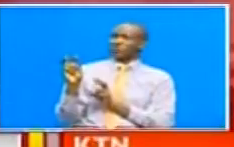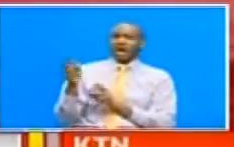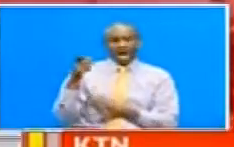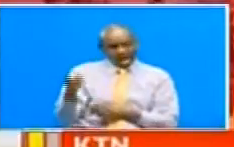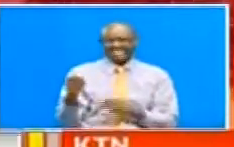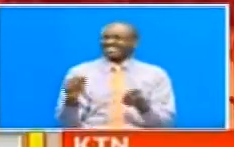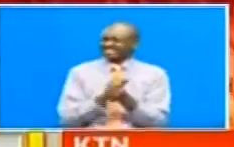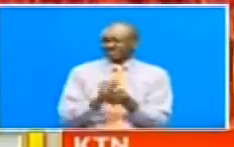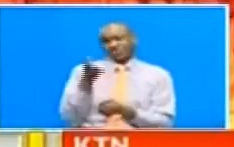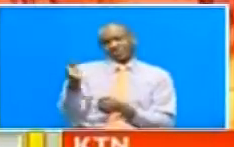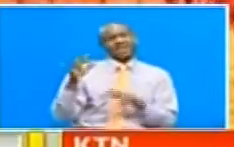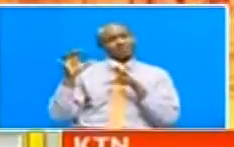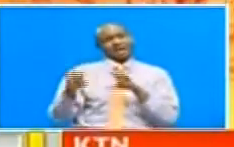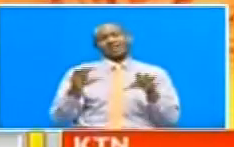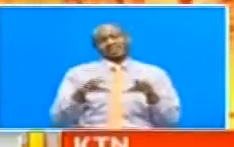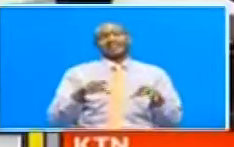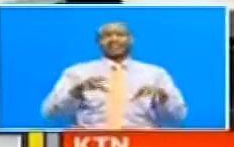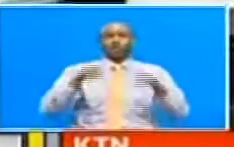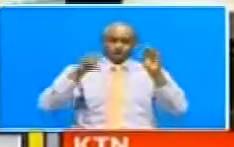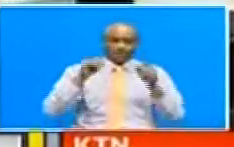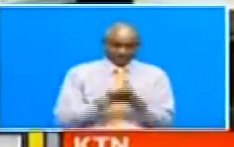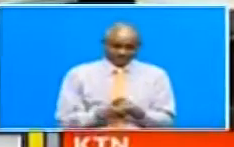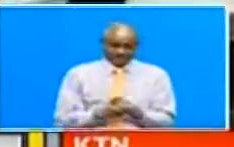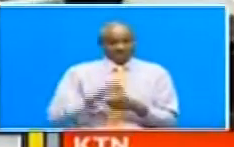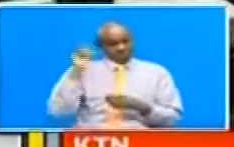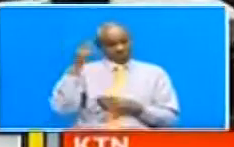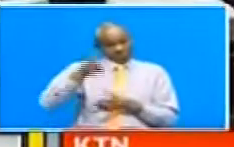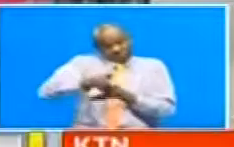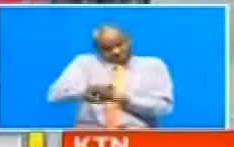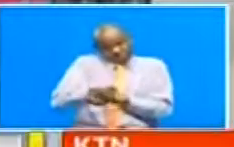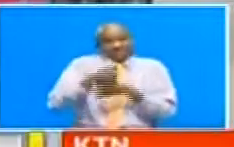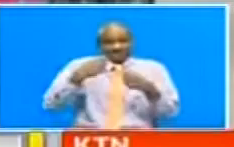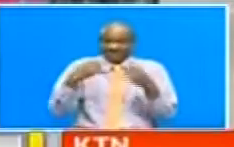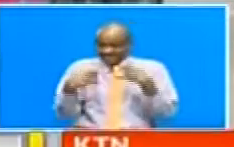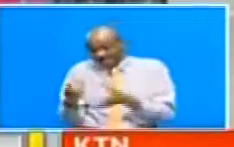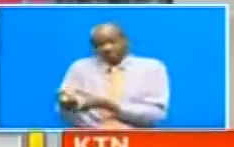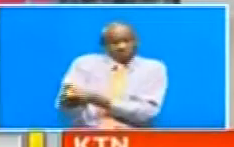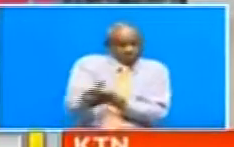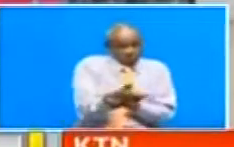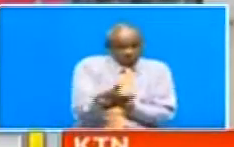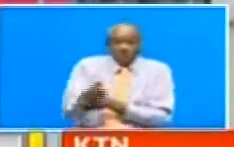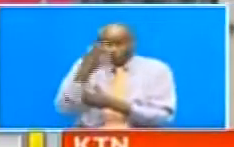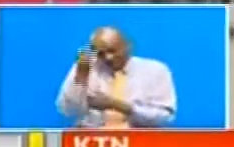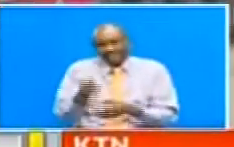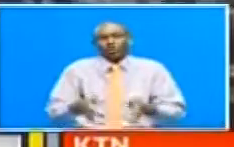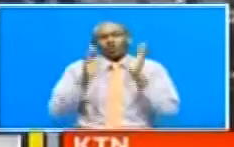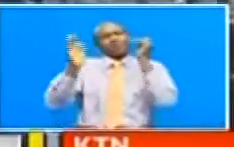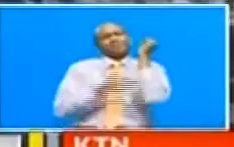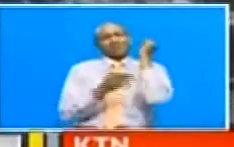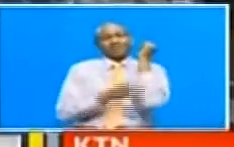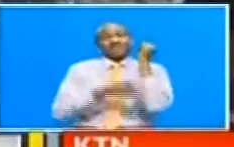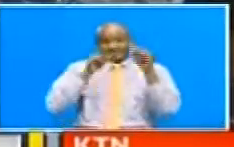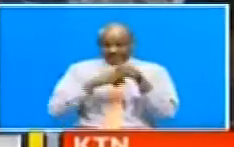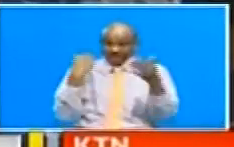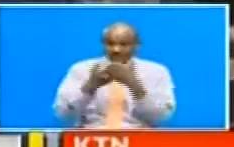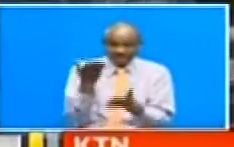wa uharibifu katika soko la Gikomba. Zimamoto wa jiji aidha hawakuweza kufika katika eneo hili kufuatia barabara mbaya, na hata